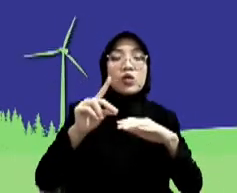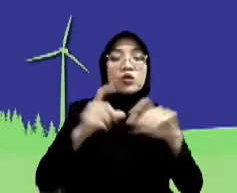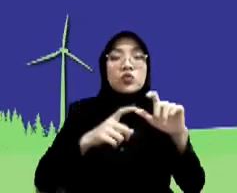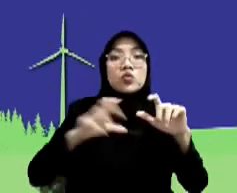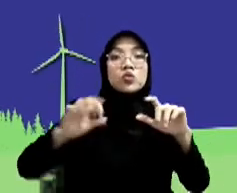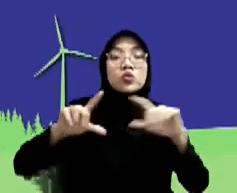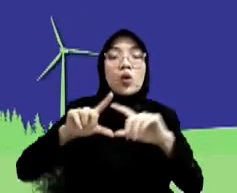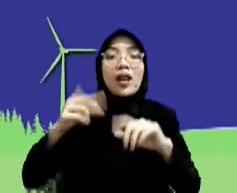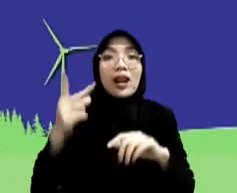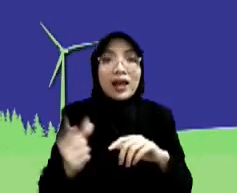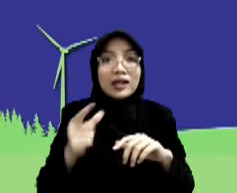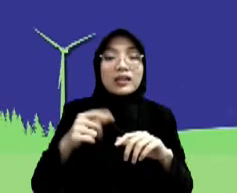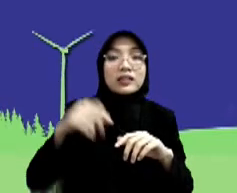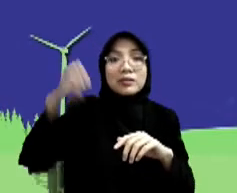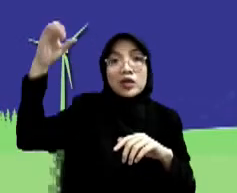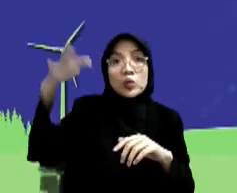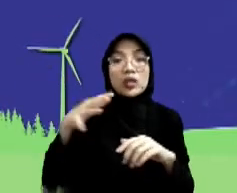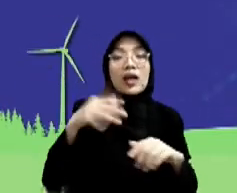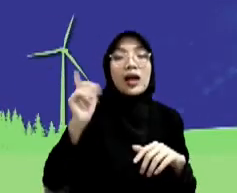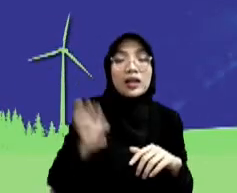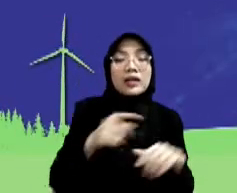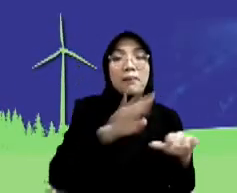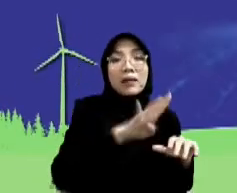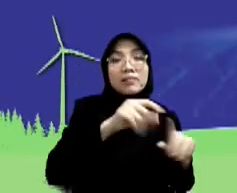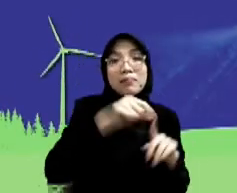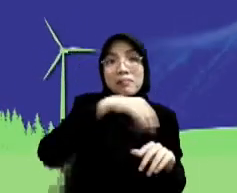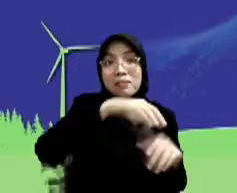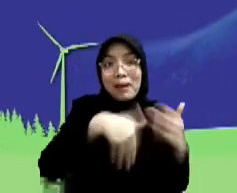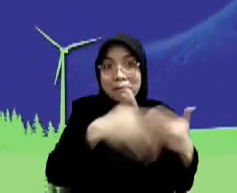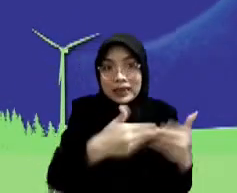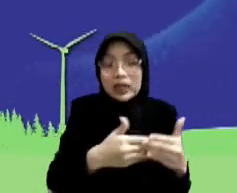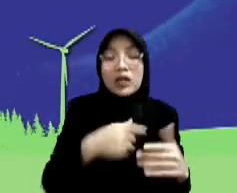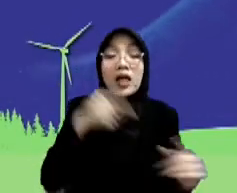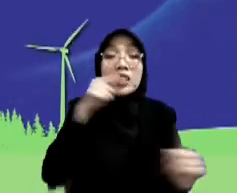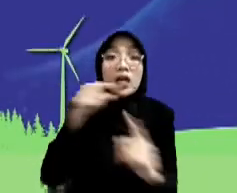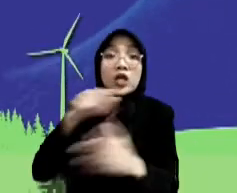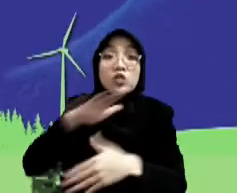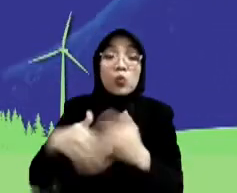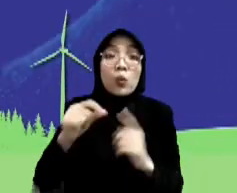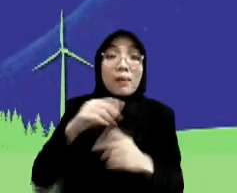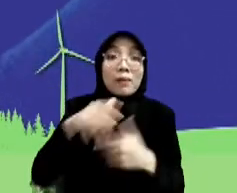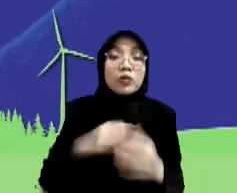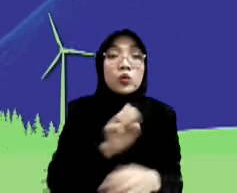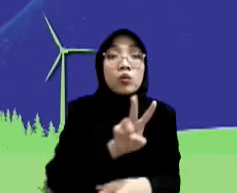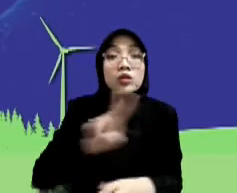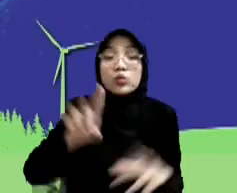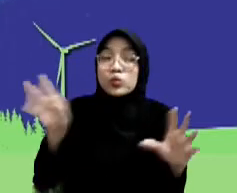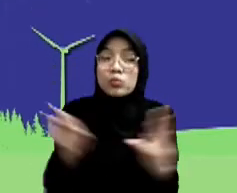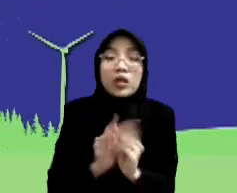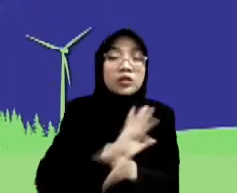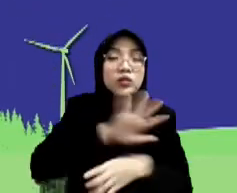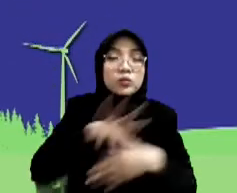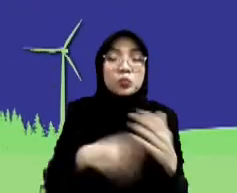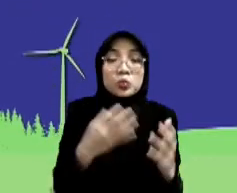ini sudah terpasang di sekitar empat pabrik kita dan e targetnya adalah di seluruh pabrik kita jadi 21 pabrik kita itu Eh semuanya akan memasang